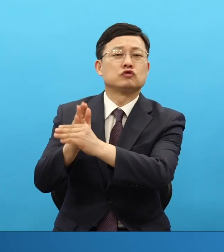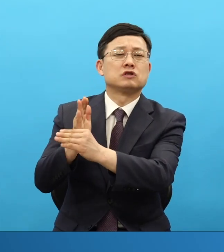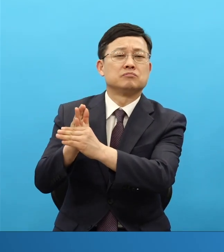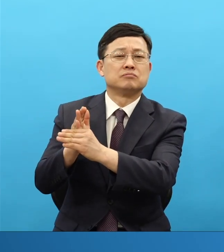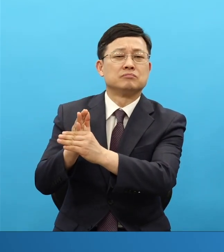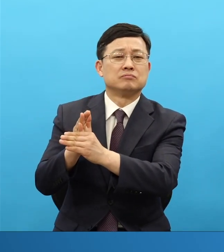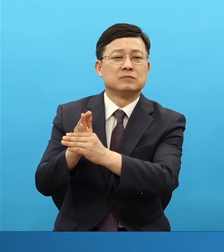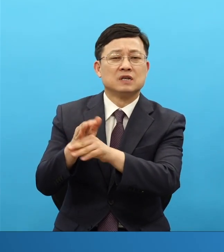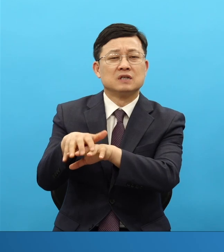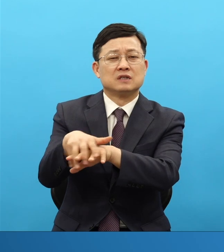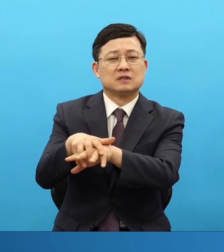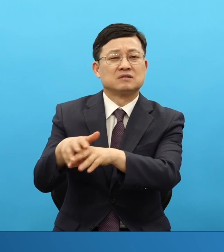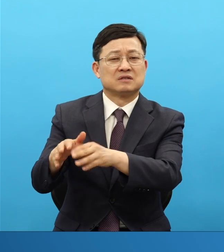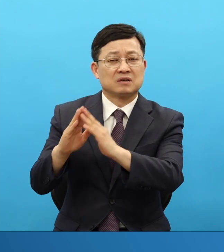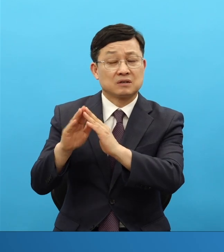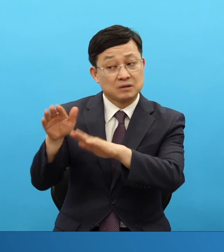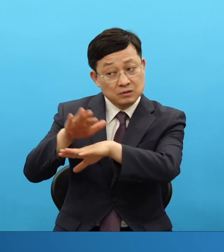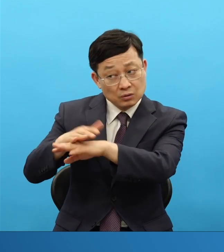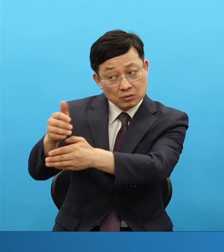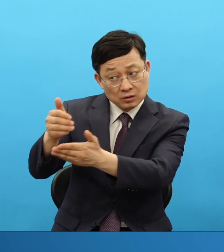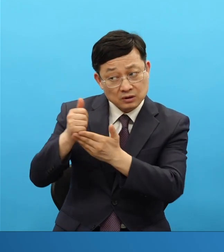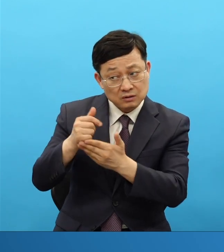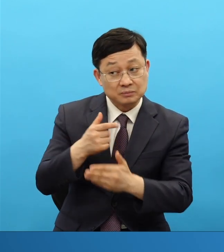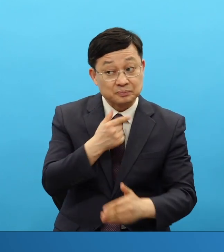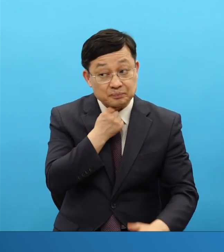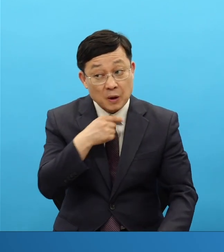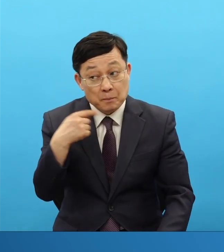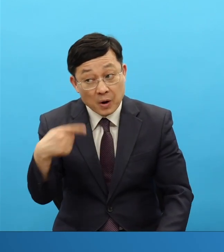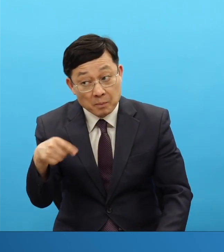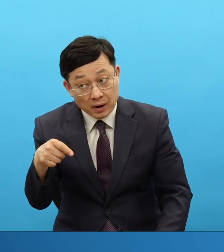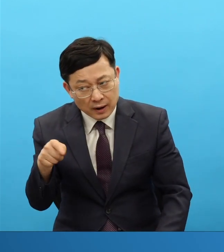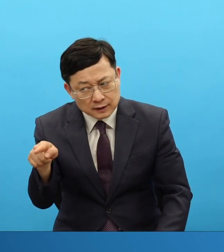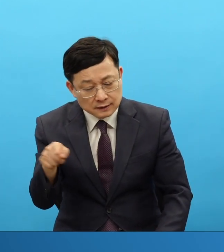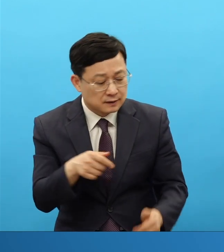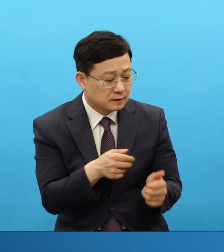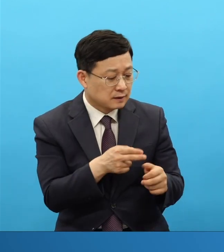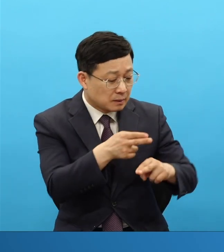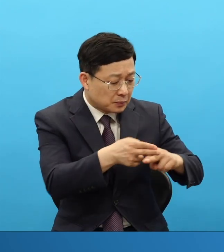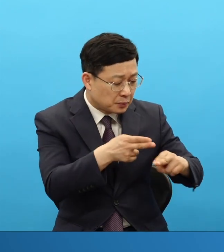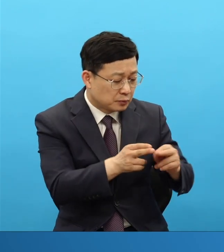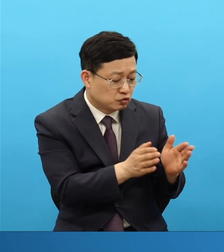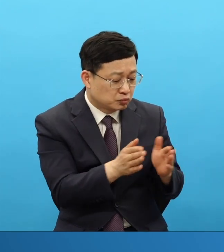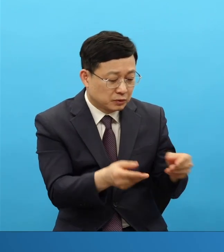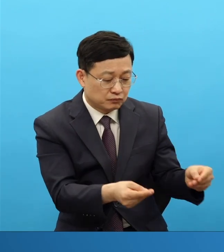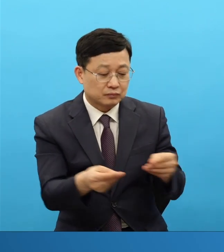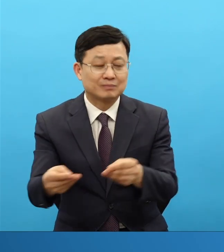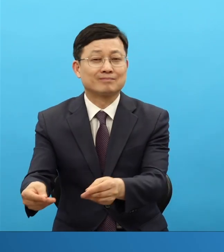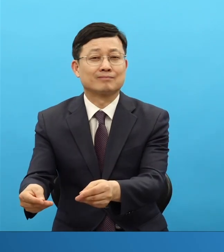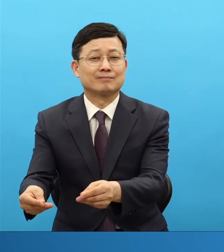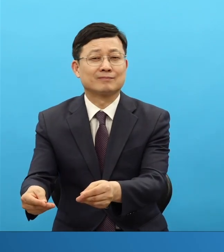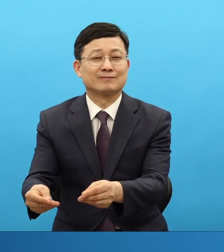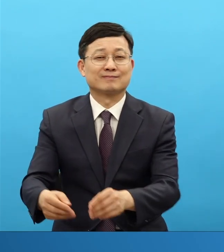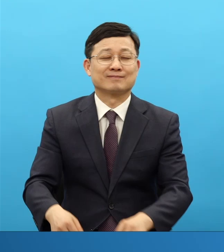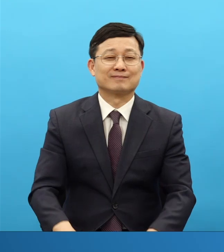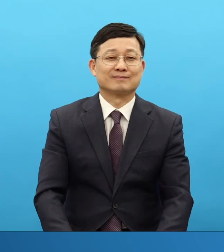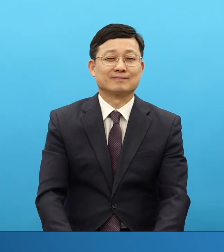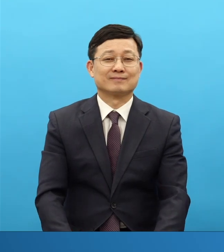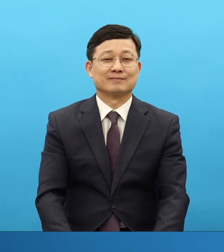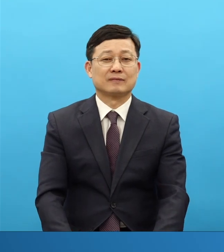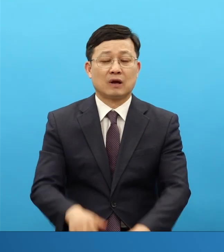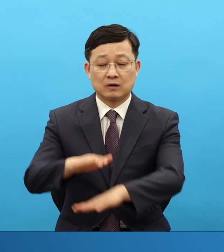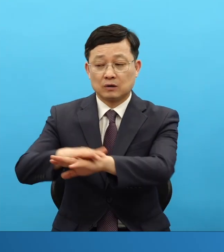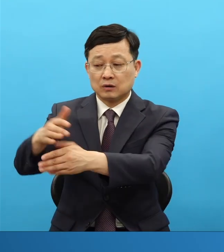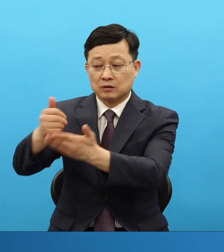customer. 손님이 뭘 먹을 것이냐 따라 준비해야 되니까요. Because depending on what the customer wants to eat, the chef prepares that. 손님이